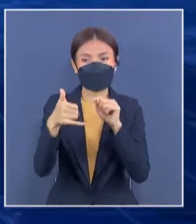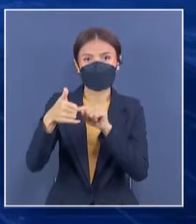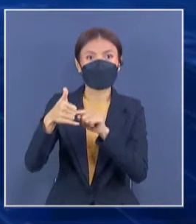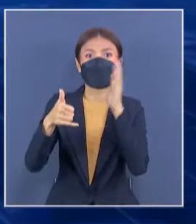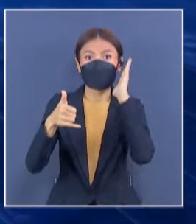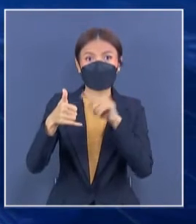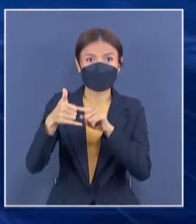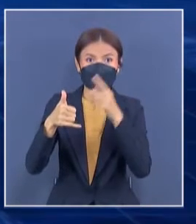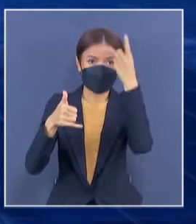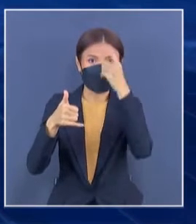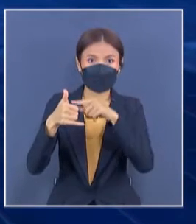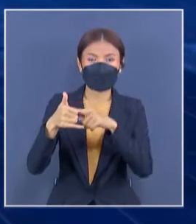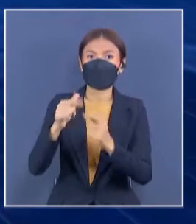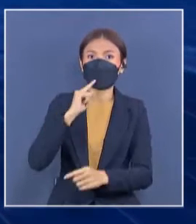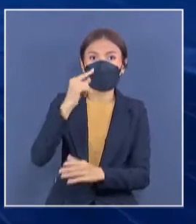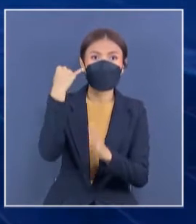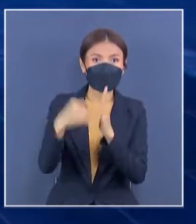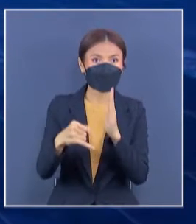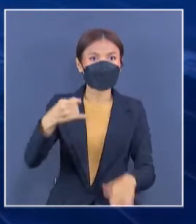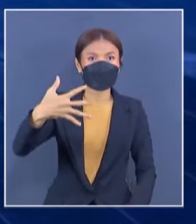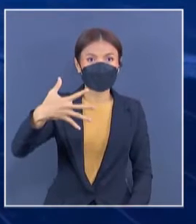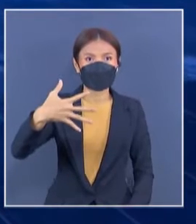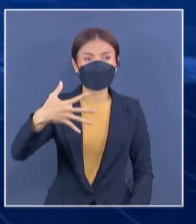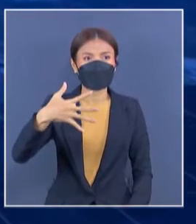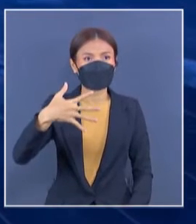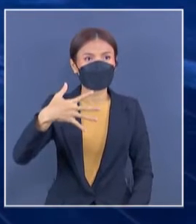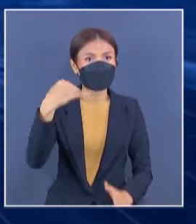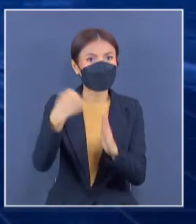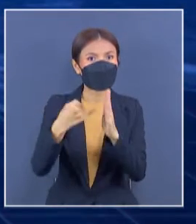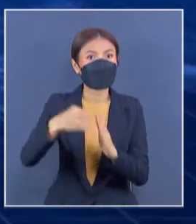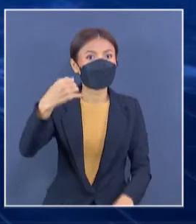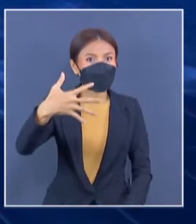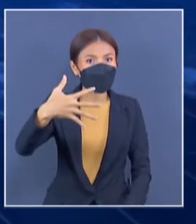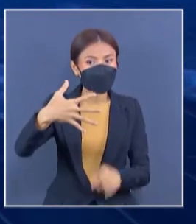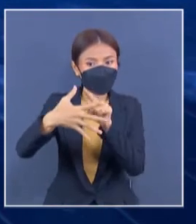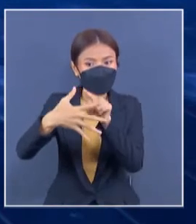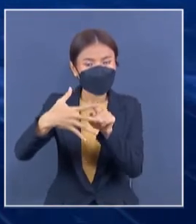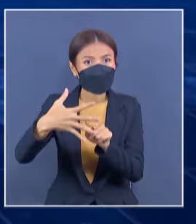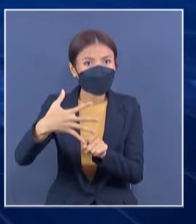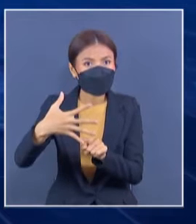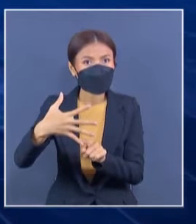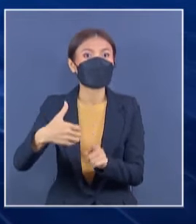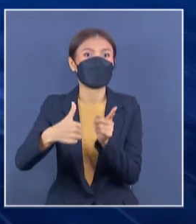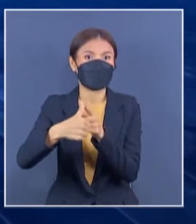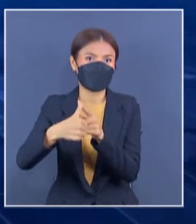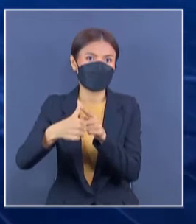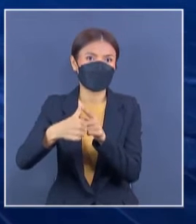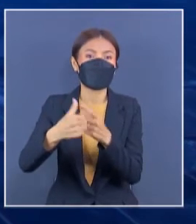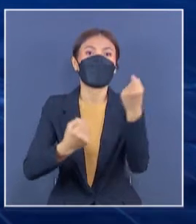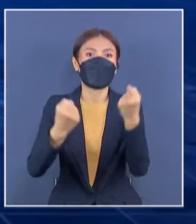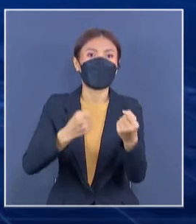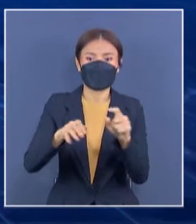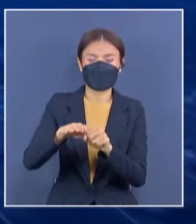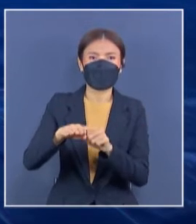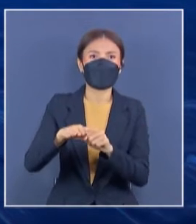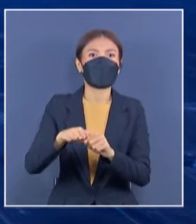านะครับ5ข้อหาเอ๊ะแค่การเฉี่ยวชนเนี่ยมันมีข้อหาอะไรเยอะขนาดนั้น ครับ อ๋อมีข้อหาเกี่ยวกับพรบ.ของรถครับ